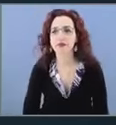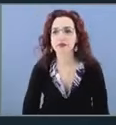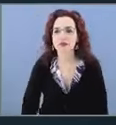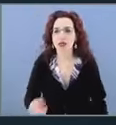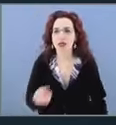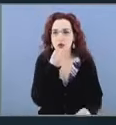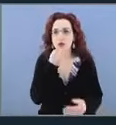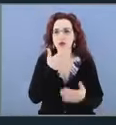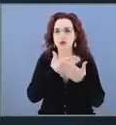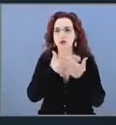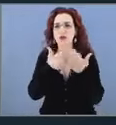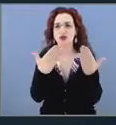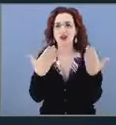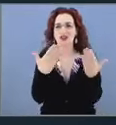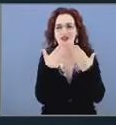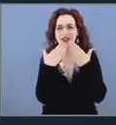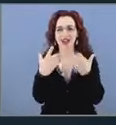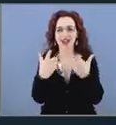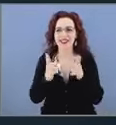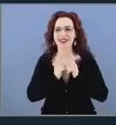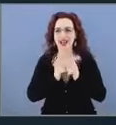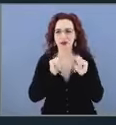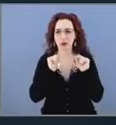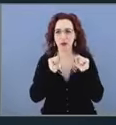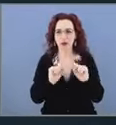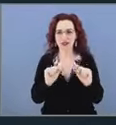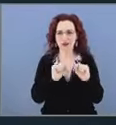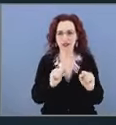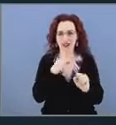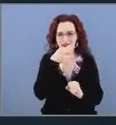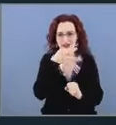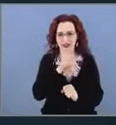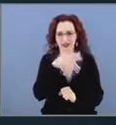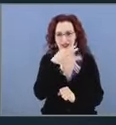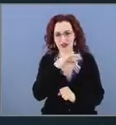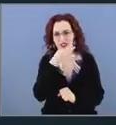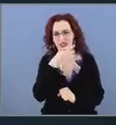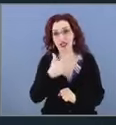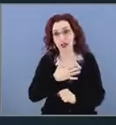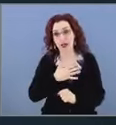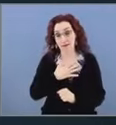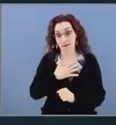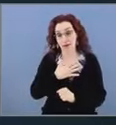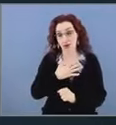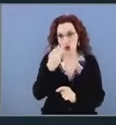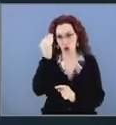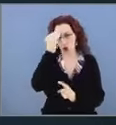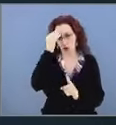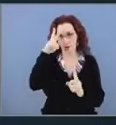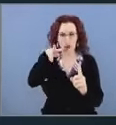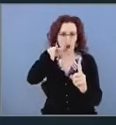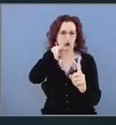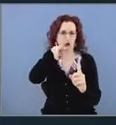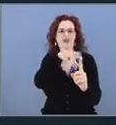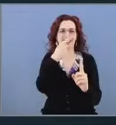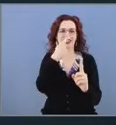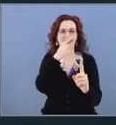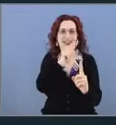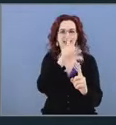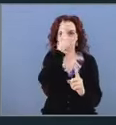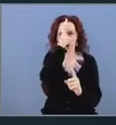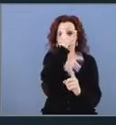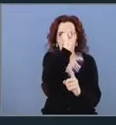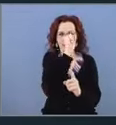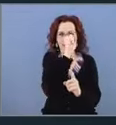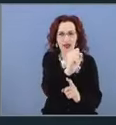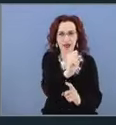mio punto di vista, che è un punto di vista accademico, e tra l'altro di una facoltà che coordina